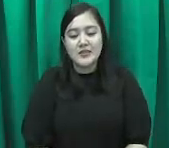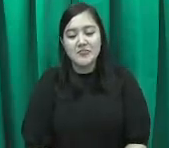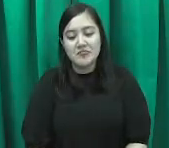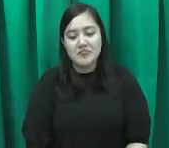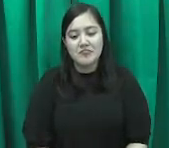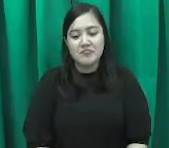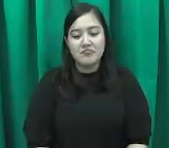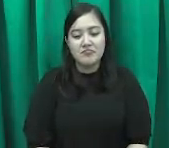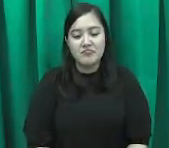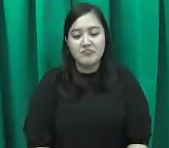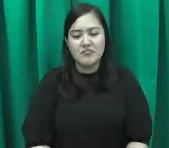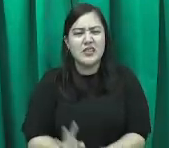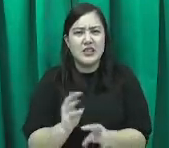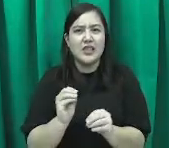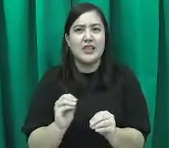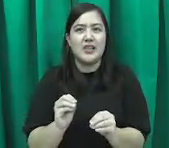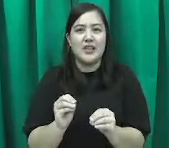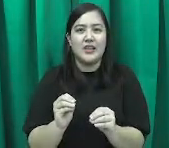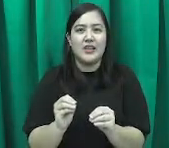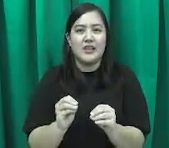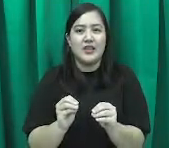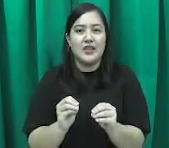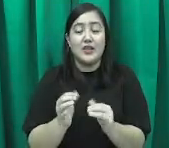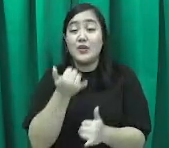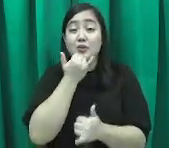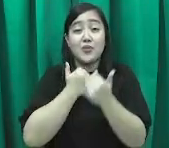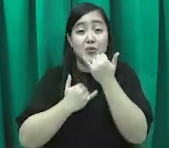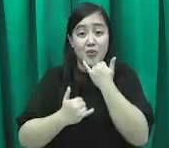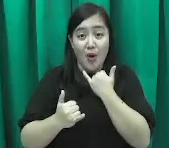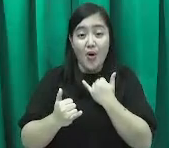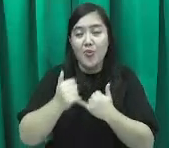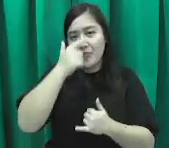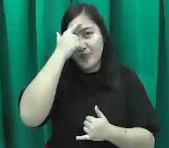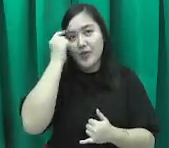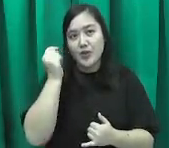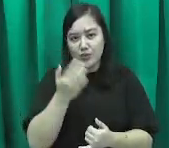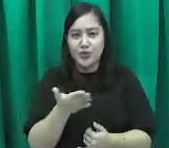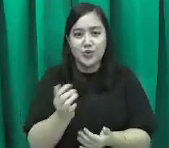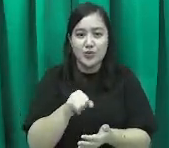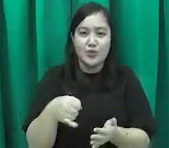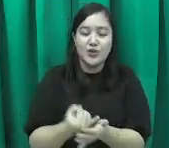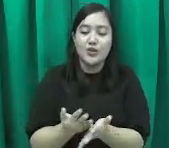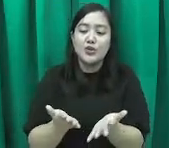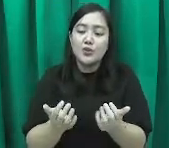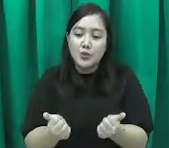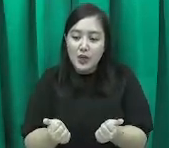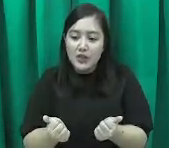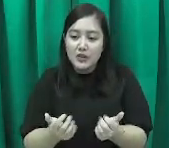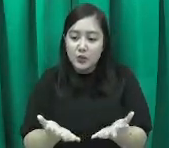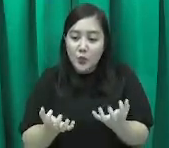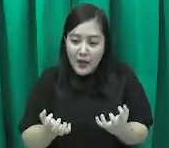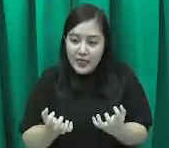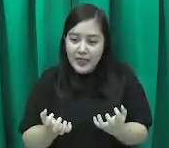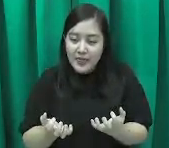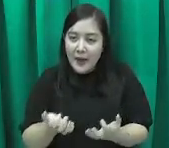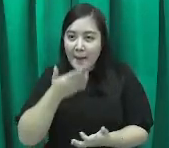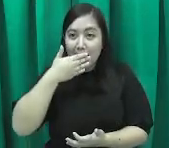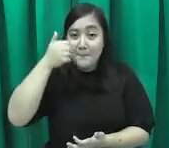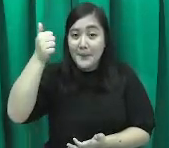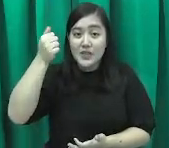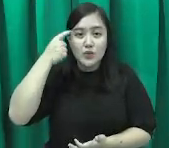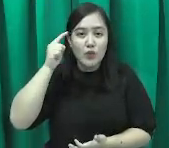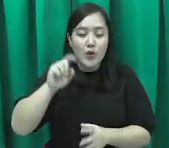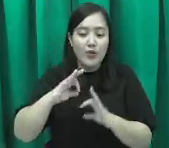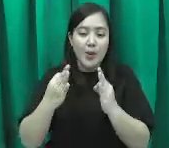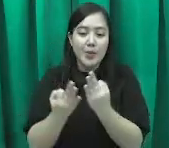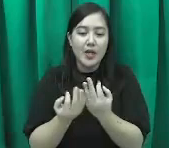natin. But sometimes dahil doon sa kakahabol natin para maibigay natin the best material things for our family,